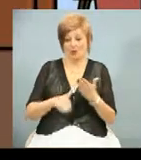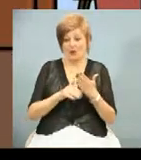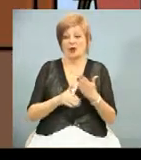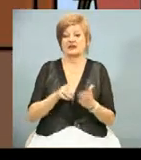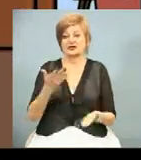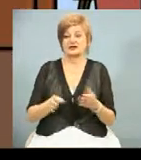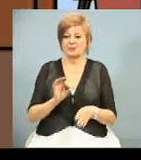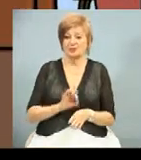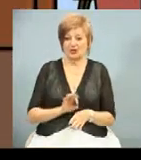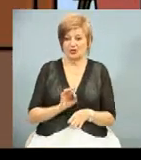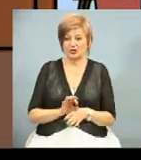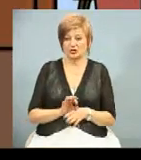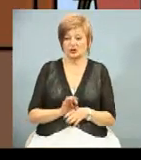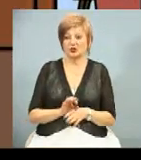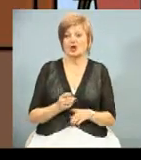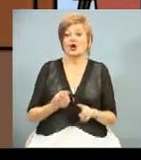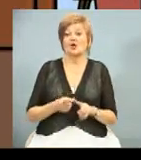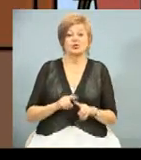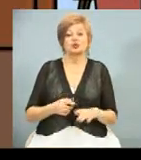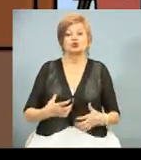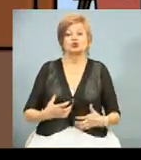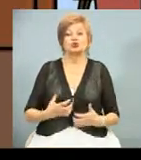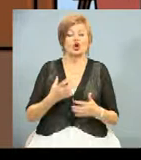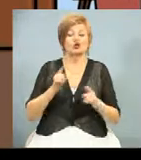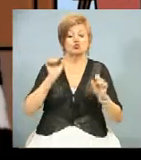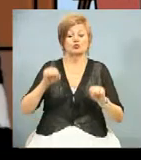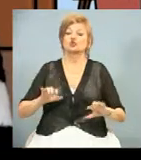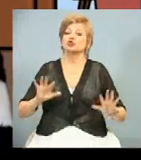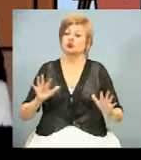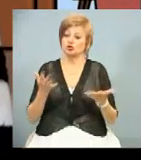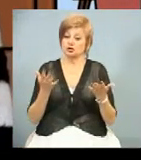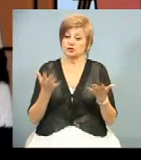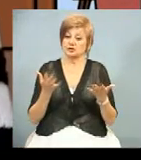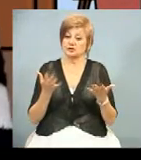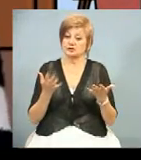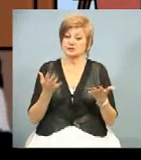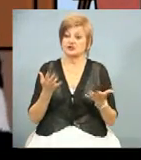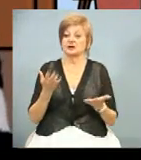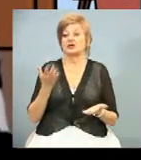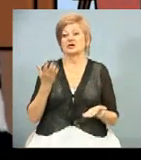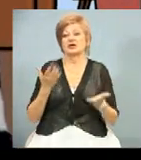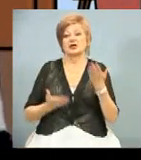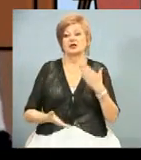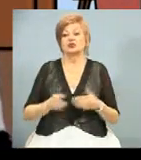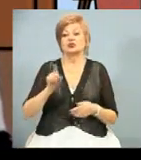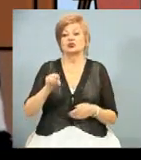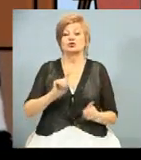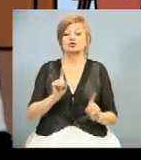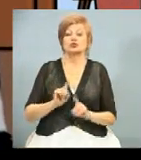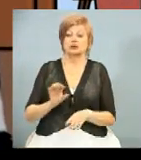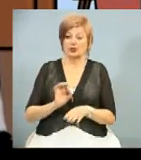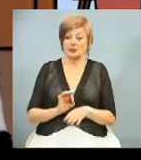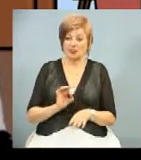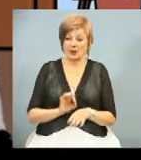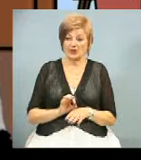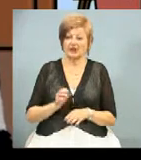помогают. Снова, потому что это страшно, может что-то случиться. Чтобы если ты заболел, у тебя что-то болит,